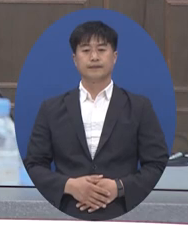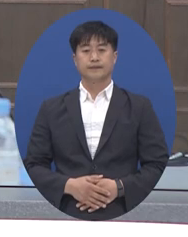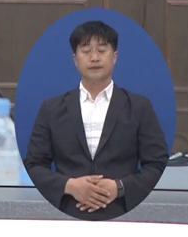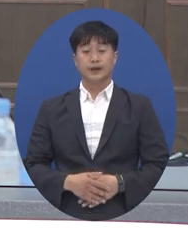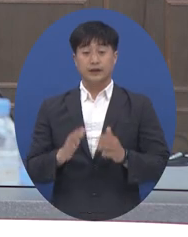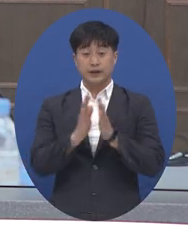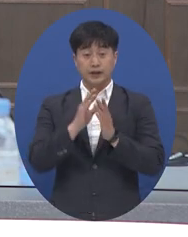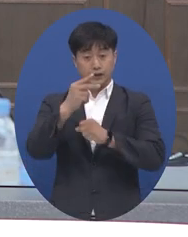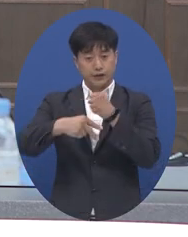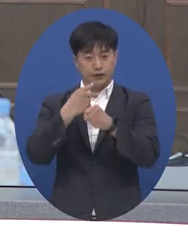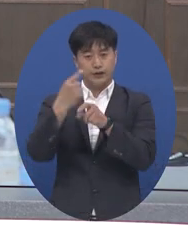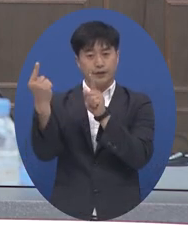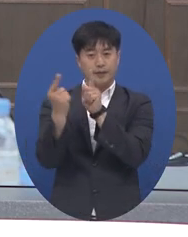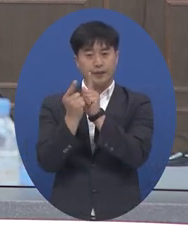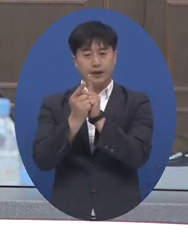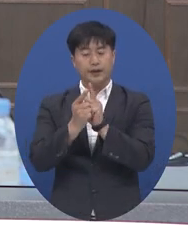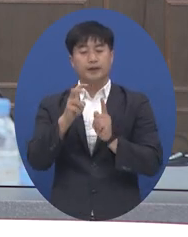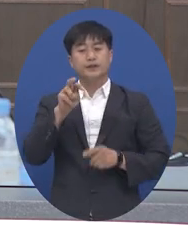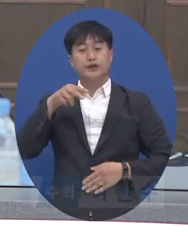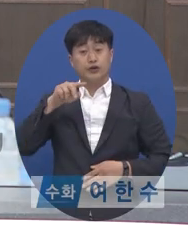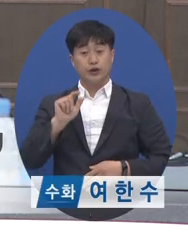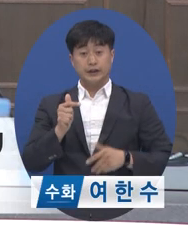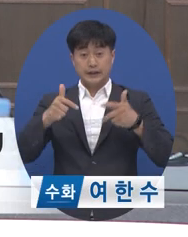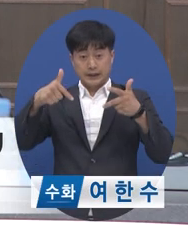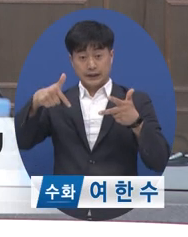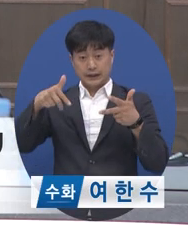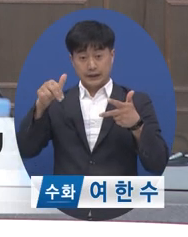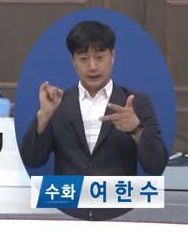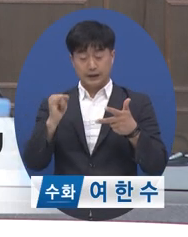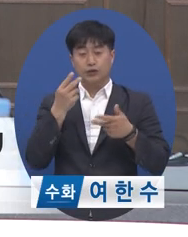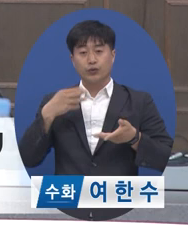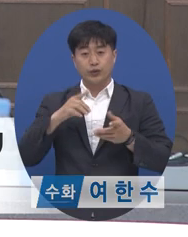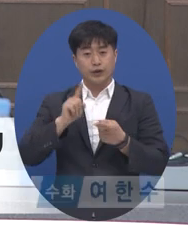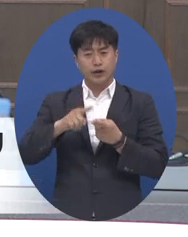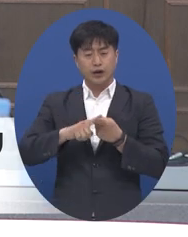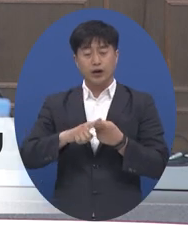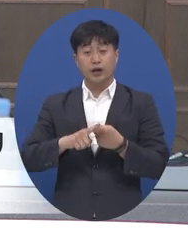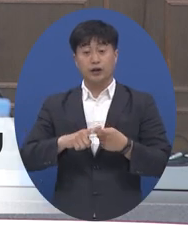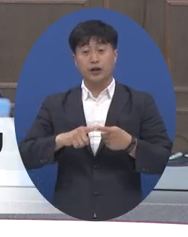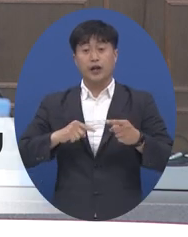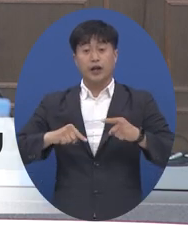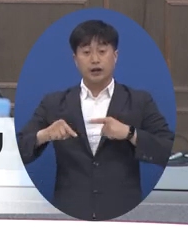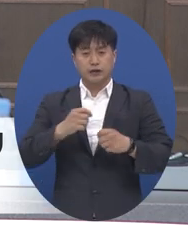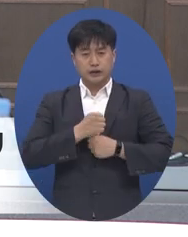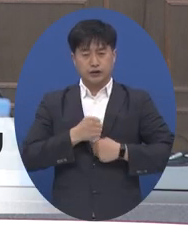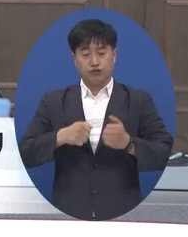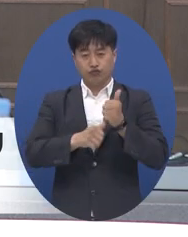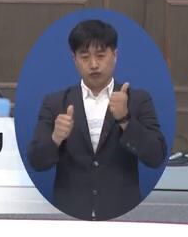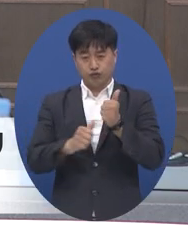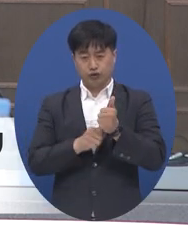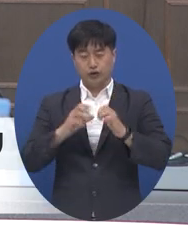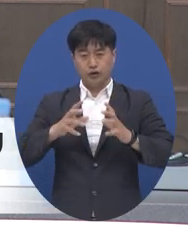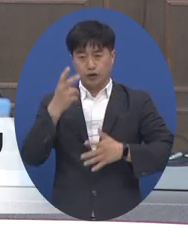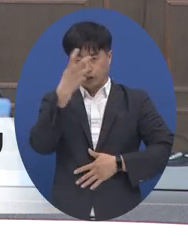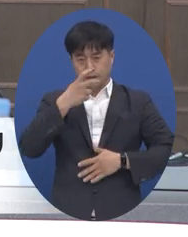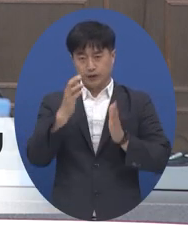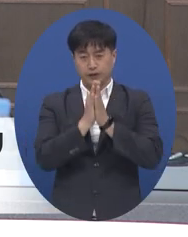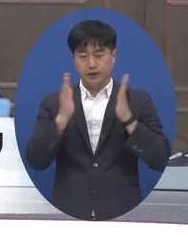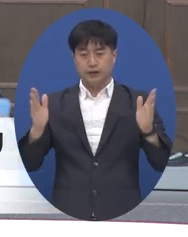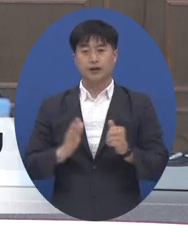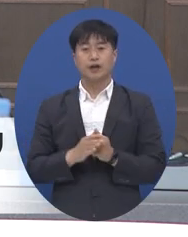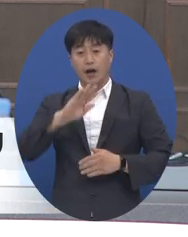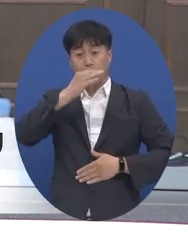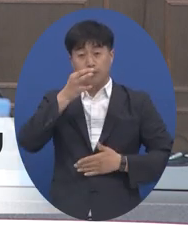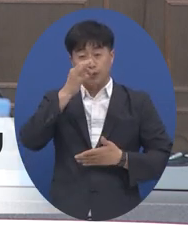출범 2년차를 맞은 민선 7기 경기도에 대한 국회 행정안전위원회 국정감사가 진행 됐습니다